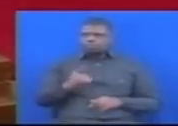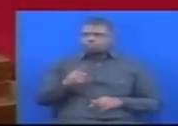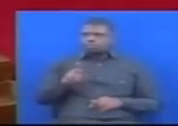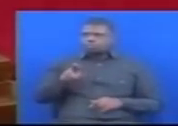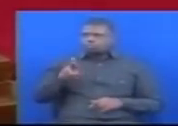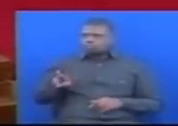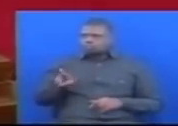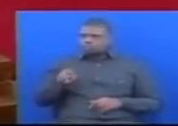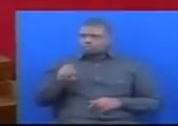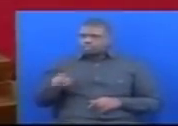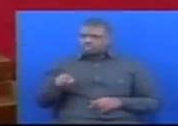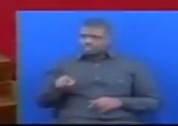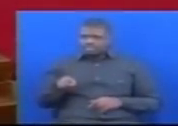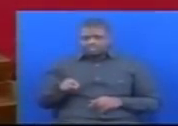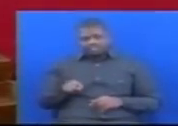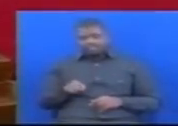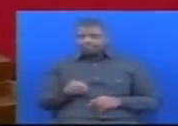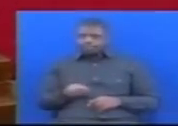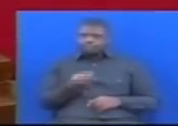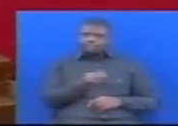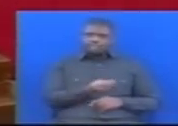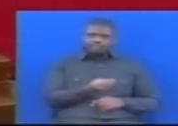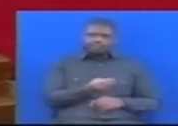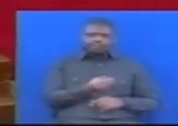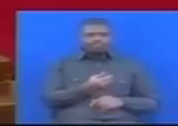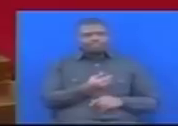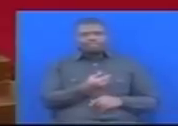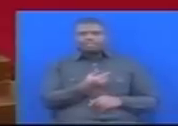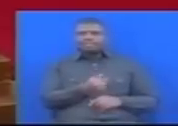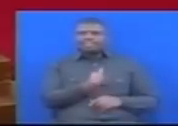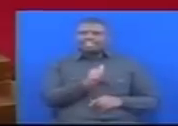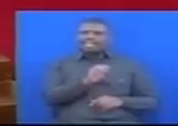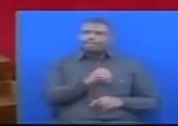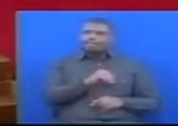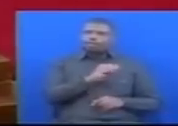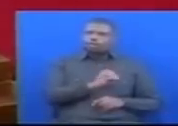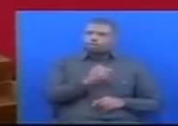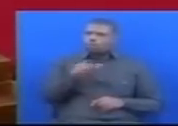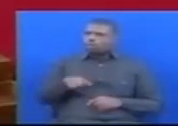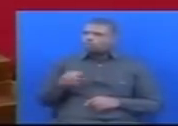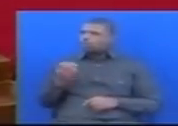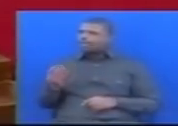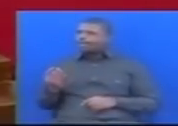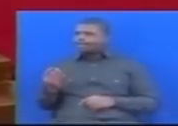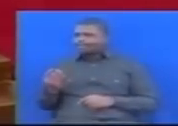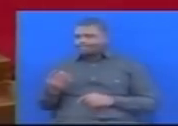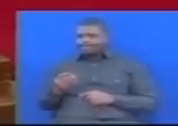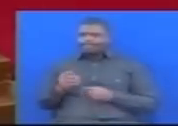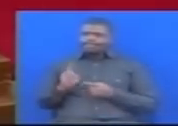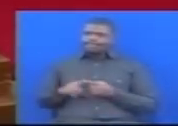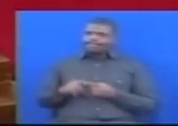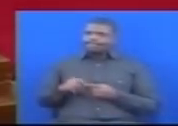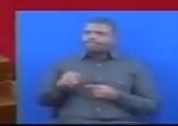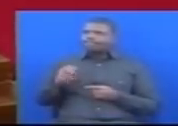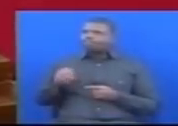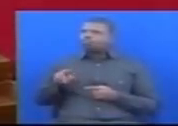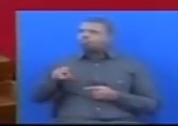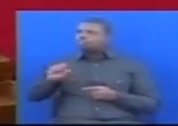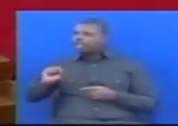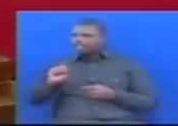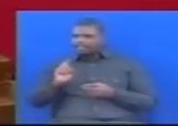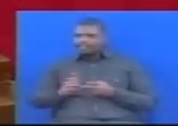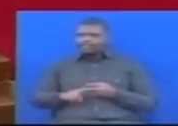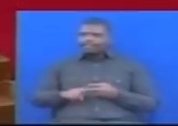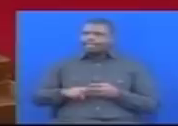ya Temco Limited dhidi ya wananchi wanne, Hassan Musa Ismail, Ismail